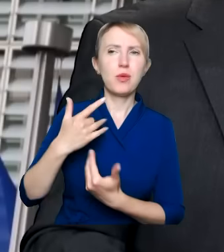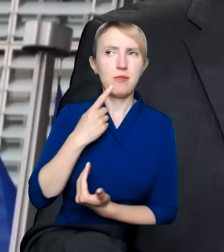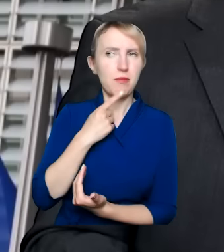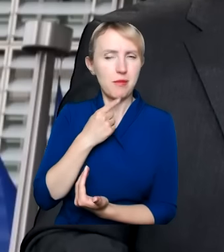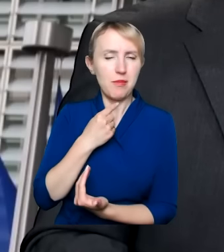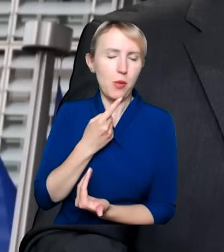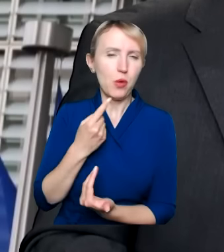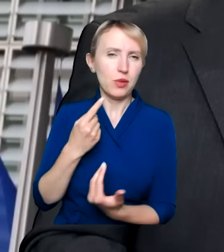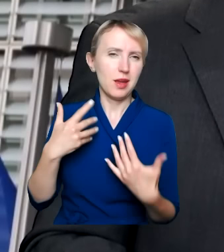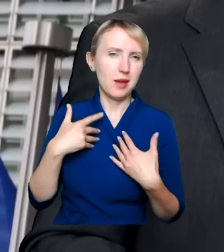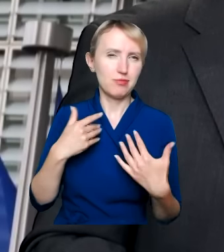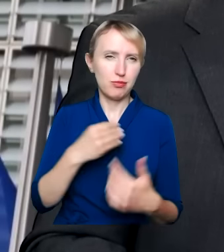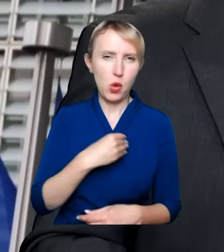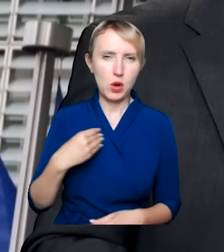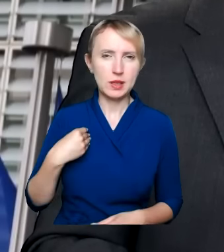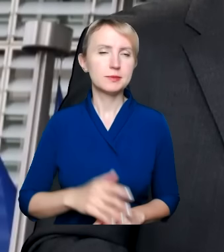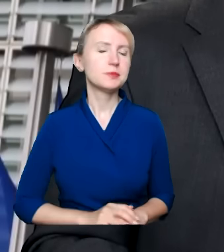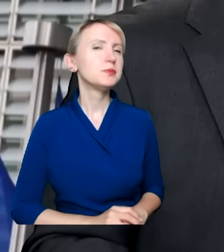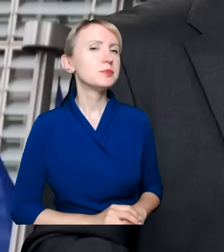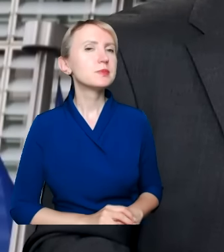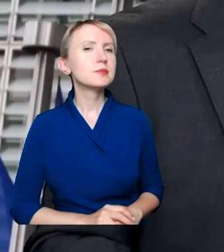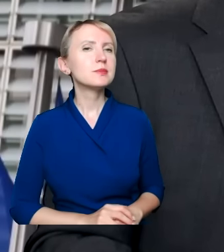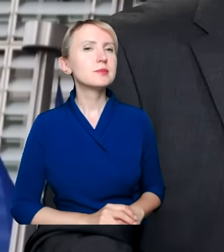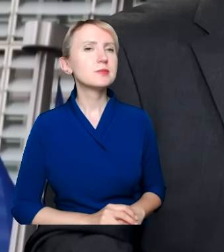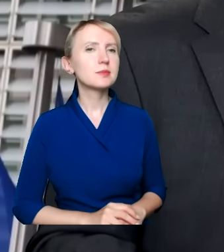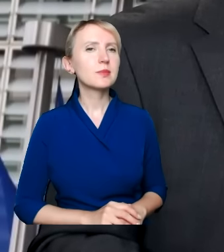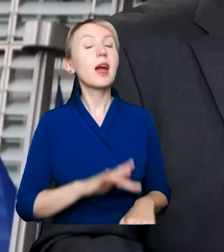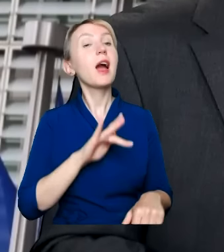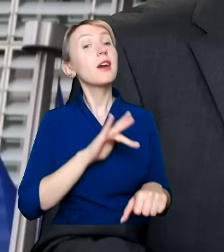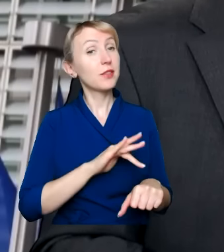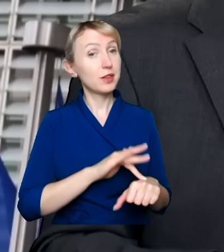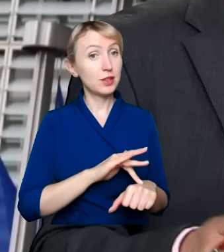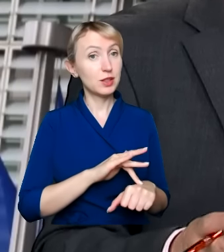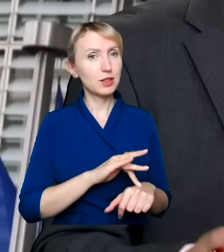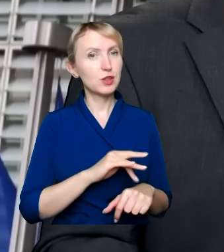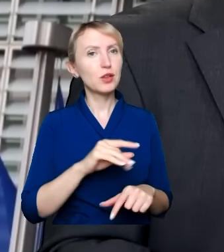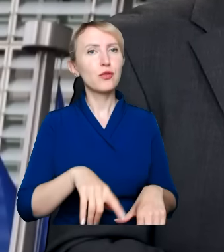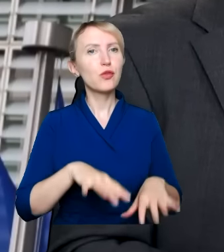panie profesorze No to przejdźmy już do samych wyników do wybor